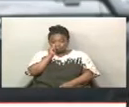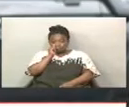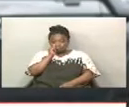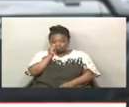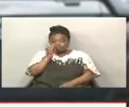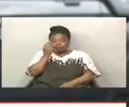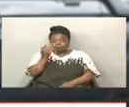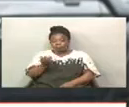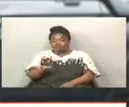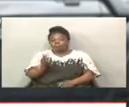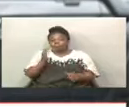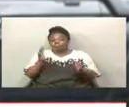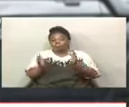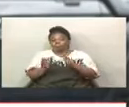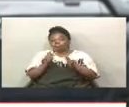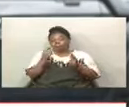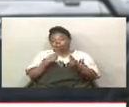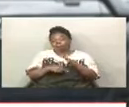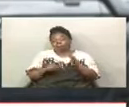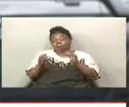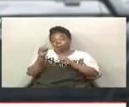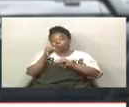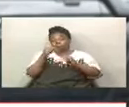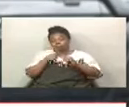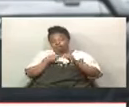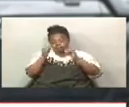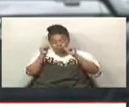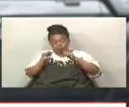deri wakati kati kati ngumuti wechi kukora